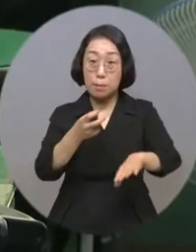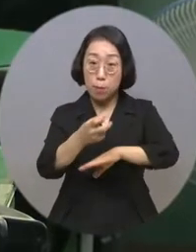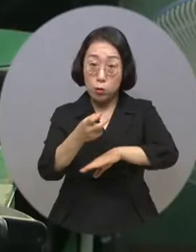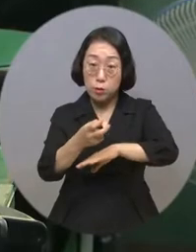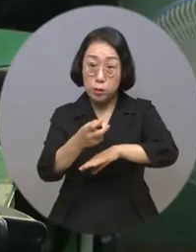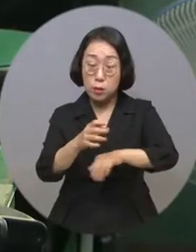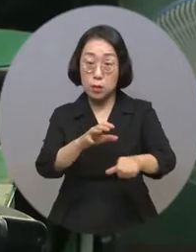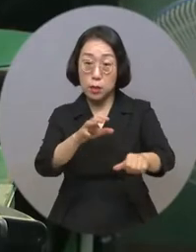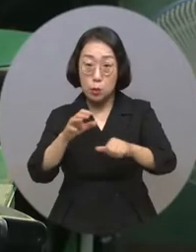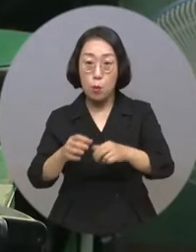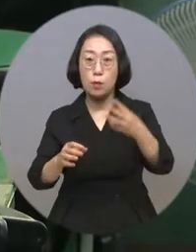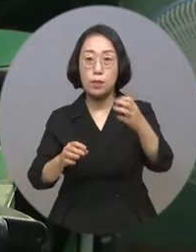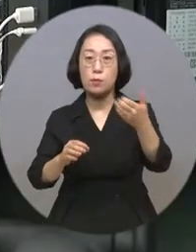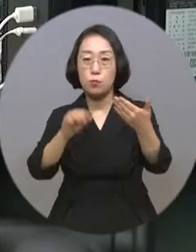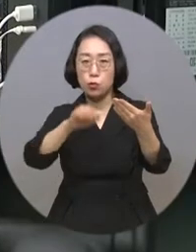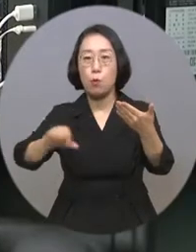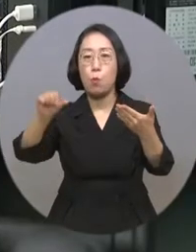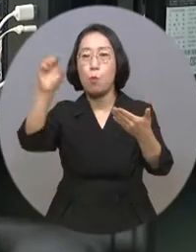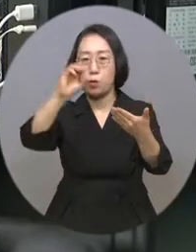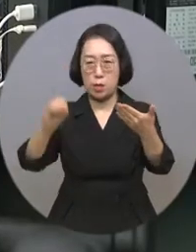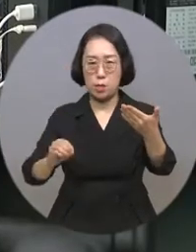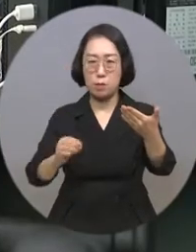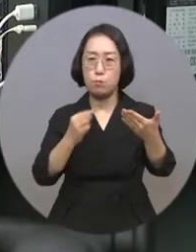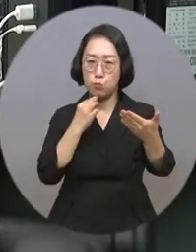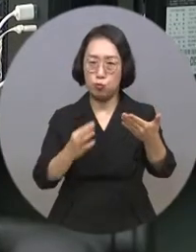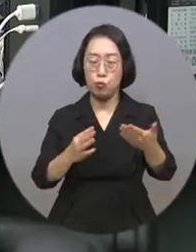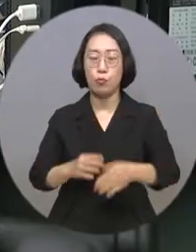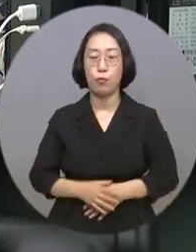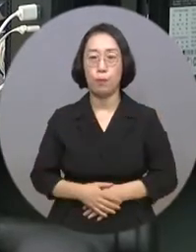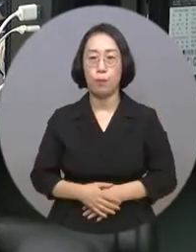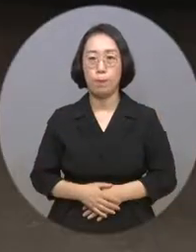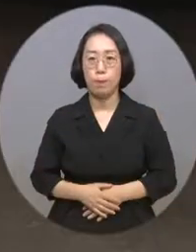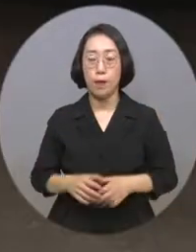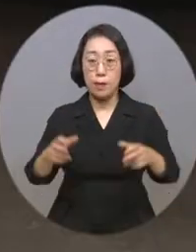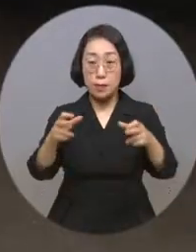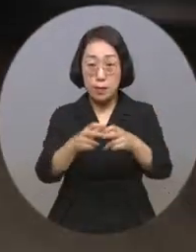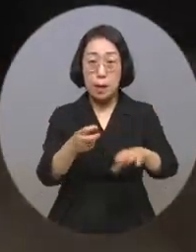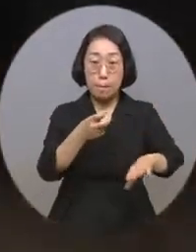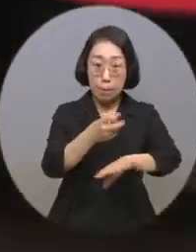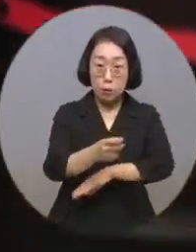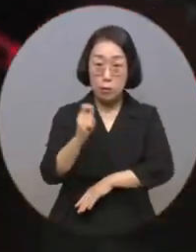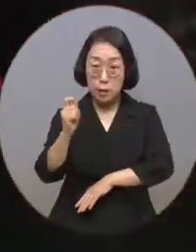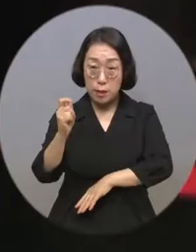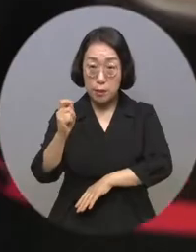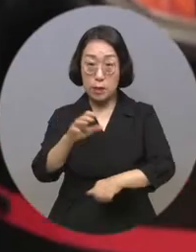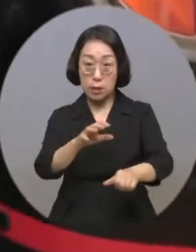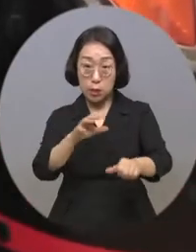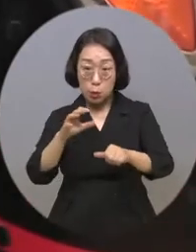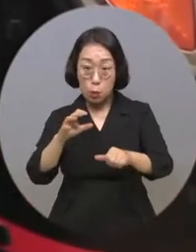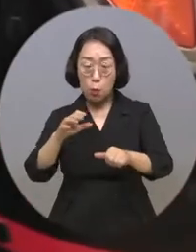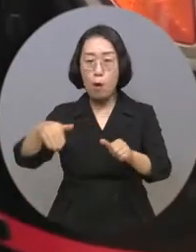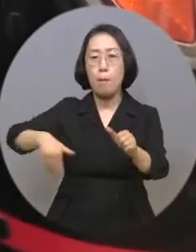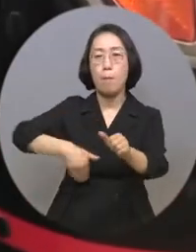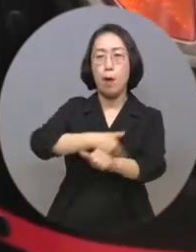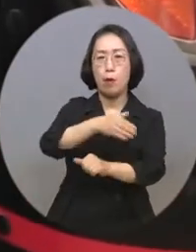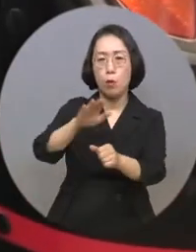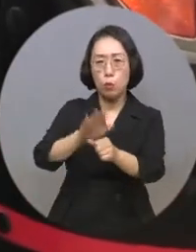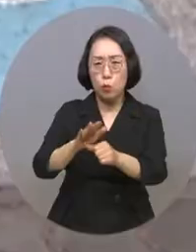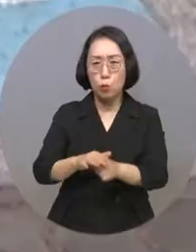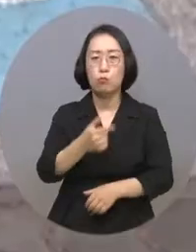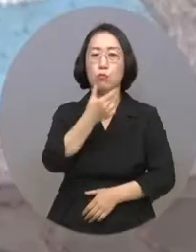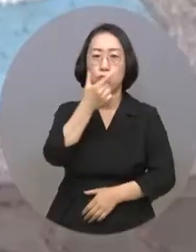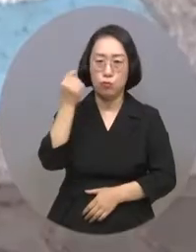이용률은 39.5%에 불과했습니다. 장애인의 버스와 택시 이용을 위한 인프라 또한 미비한